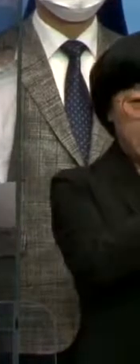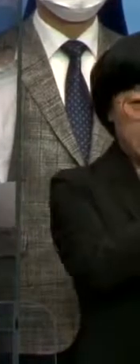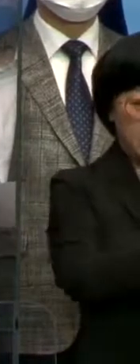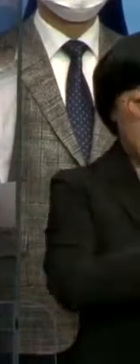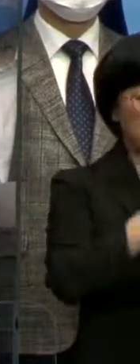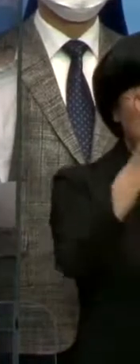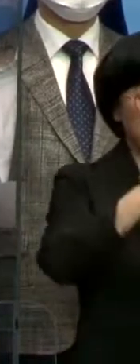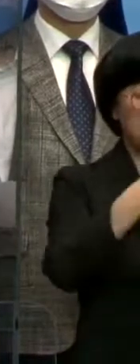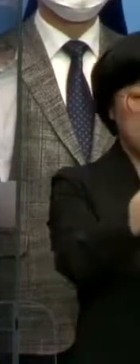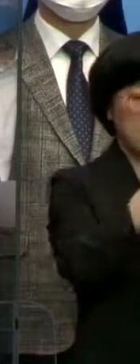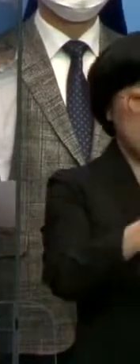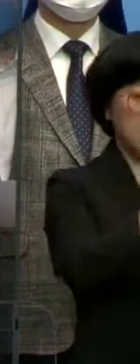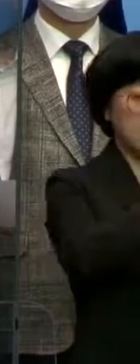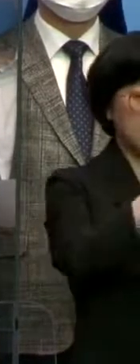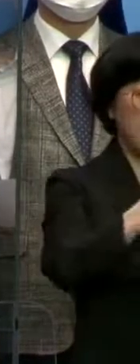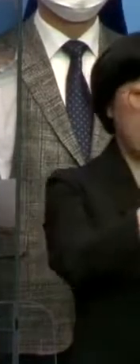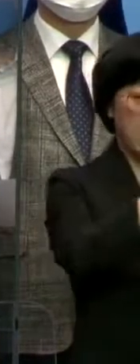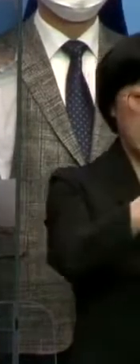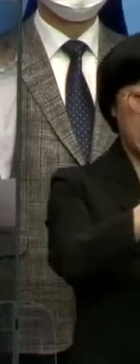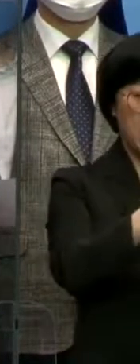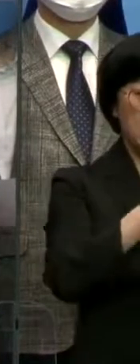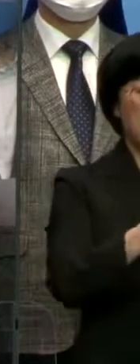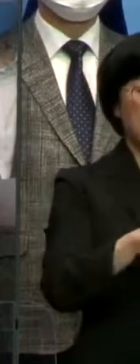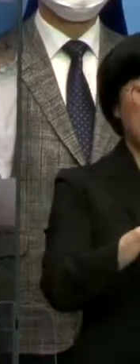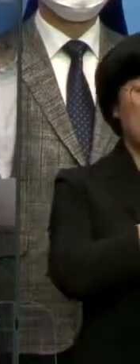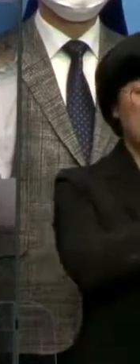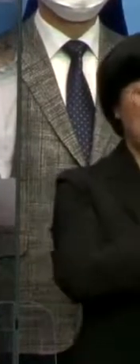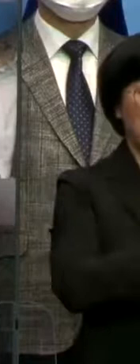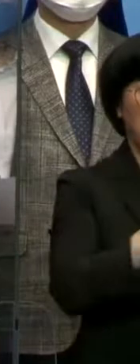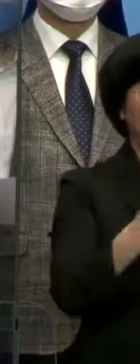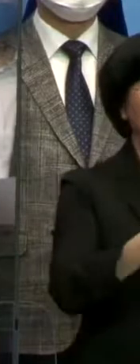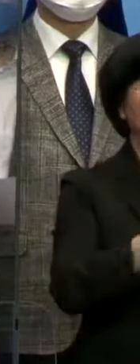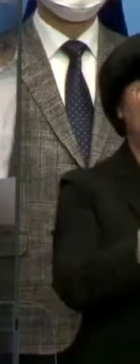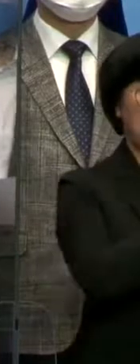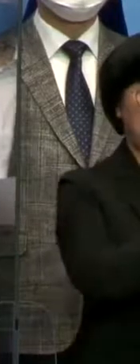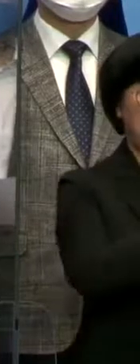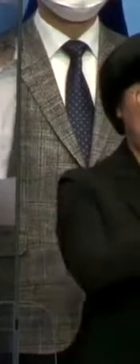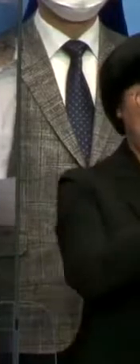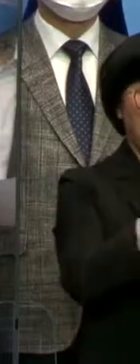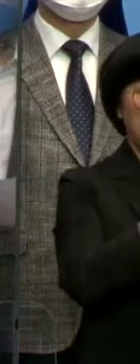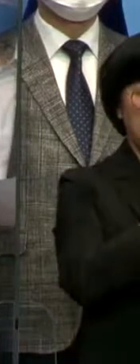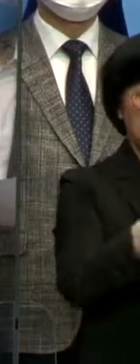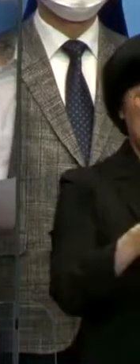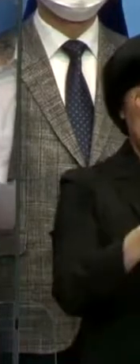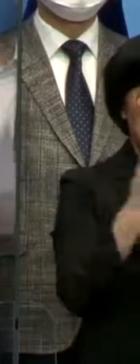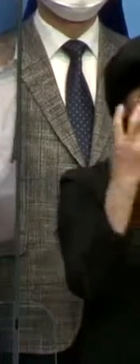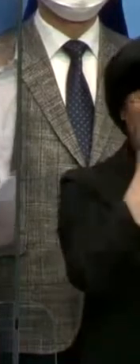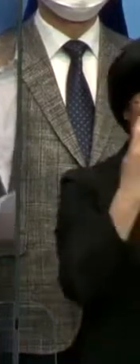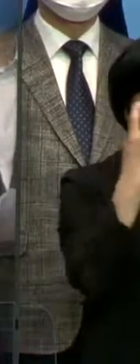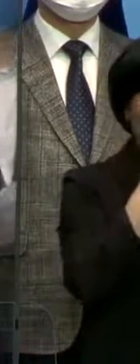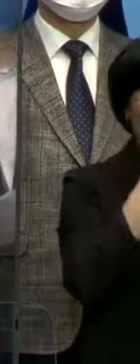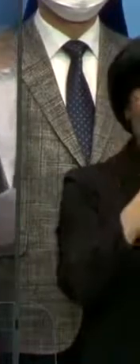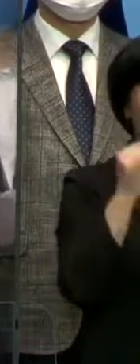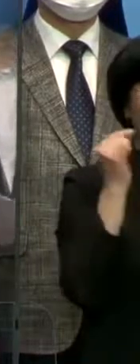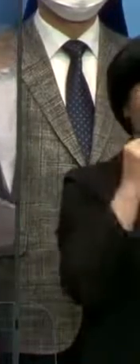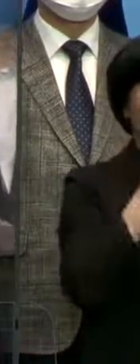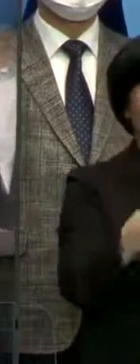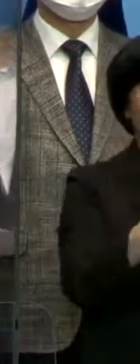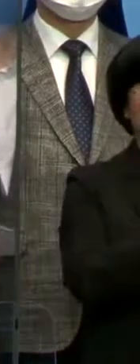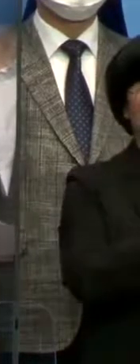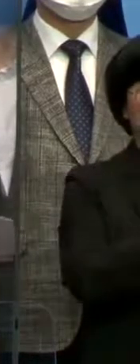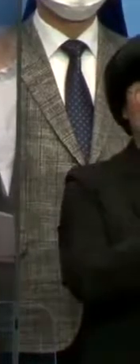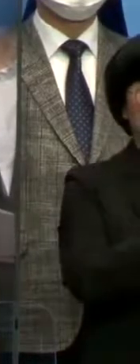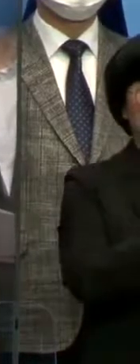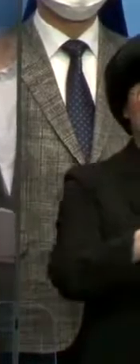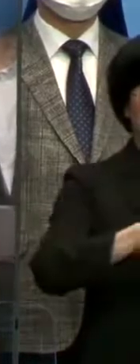수술실 CCTV 설치 및 운영, 의료인 면허 취소와 재교부 등 의료인 면허 관리 강화, 면허 취소